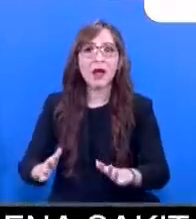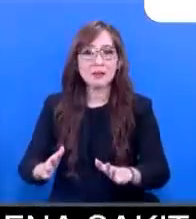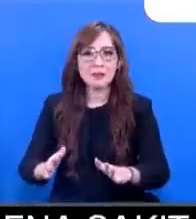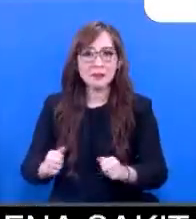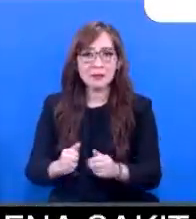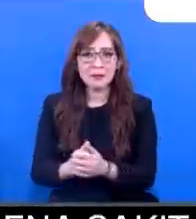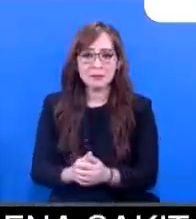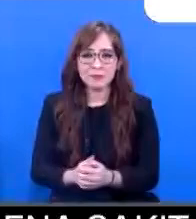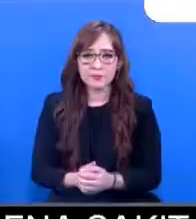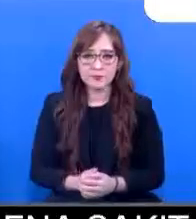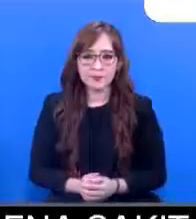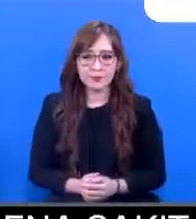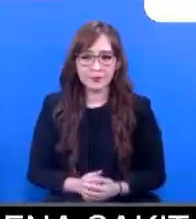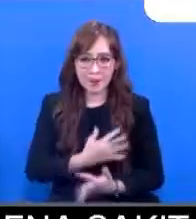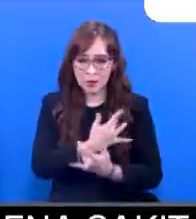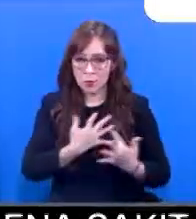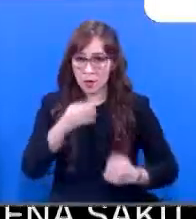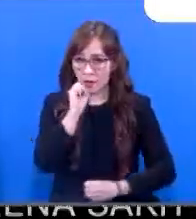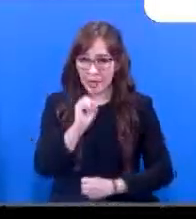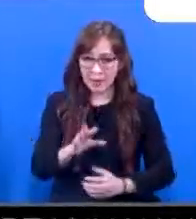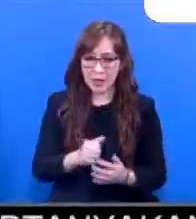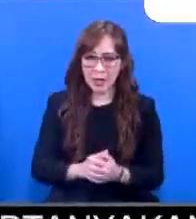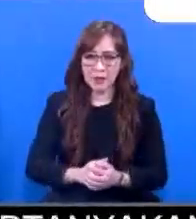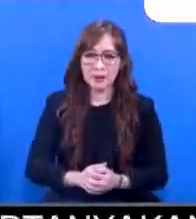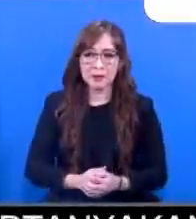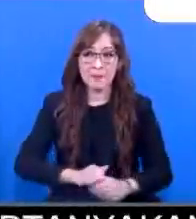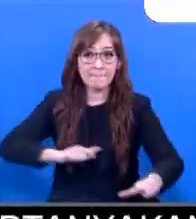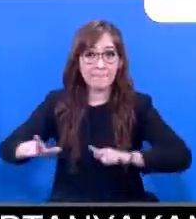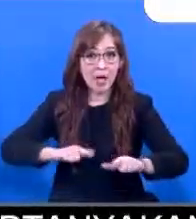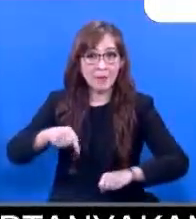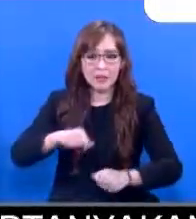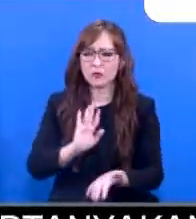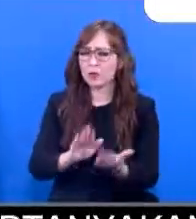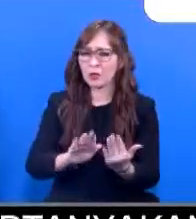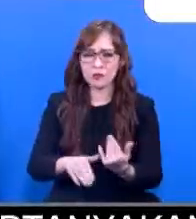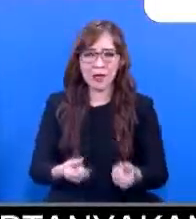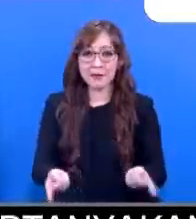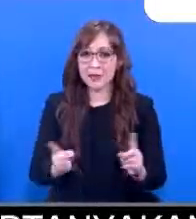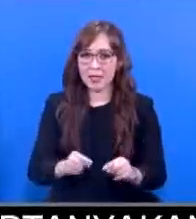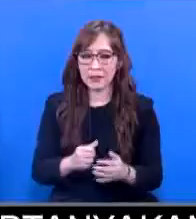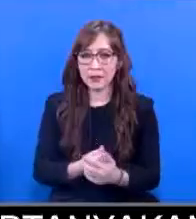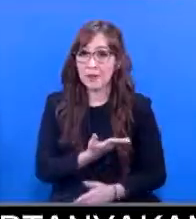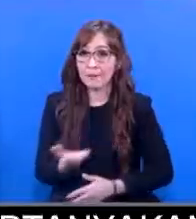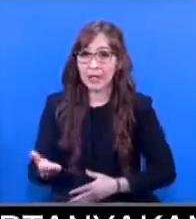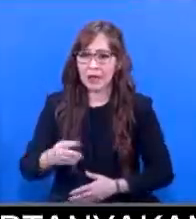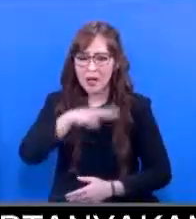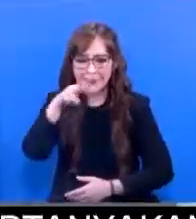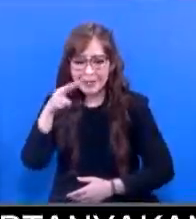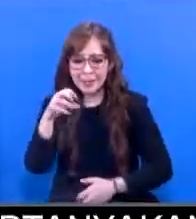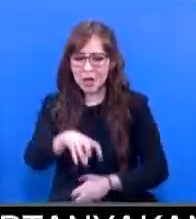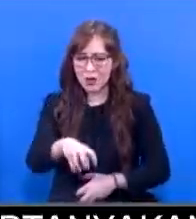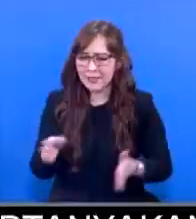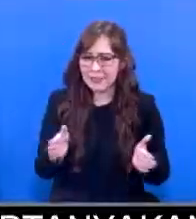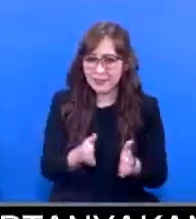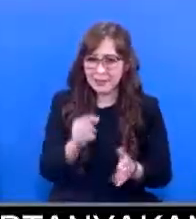masyarakat. Warga menyebut balap Cidomo dengan taruhan uang sering dilakukan. Para pelaku kerap mencari lokasi terpencil untuk